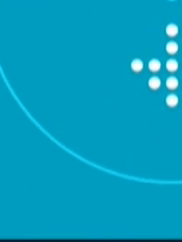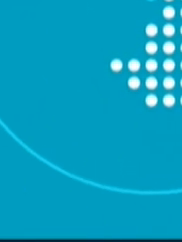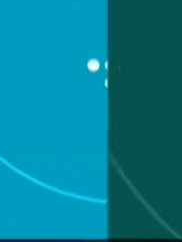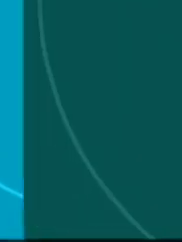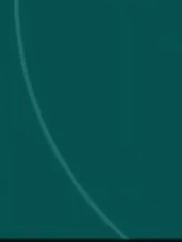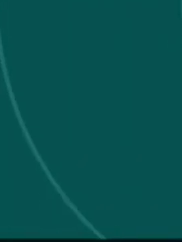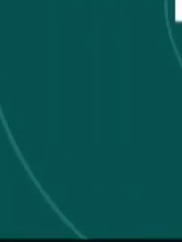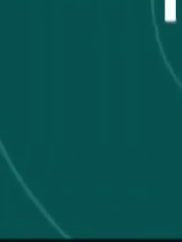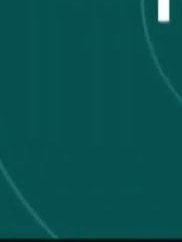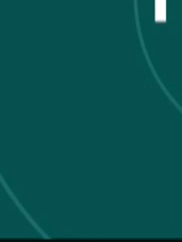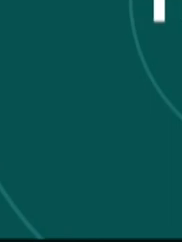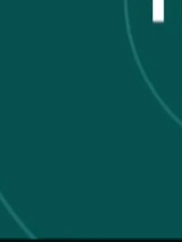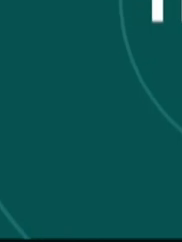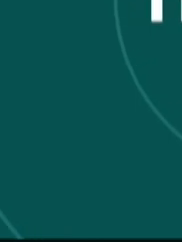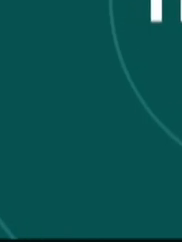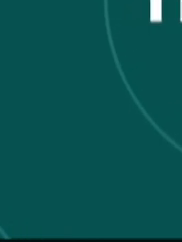Дякую.